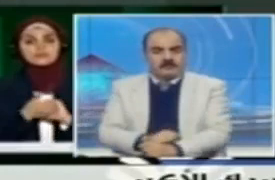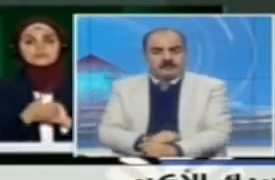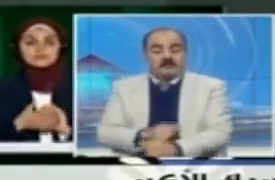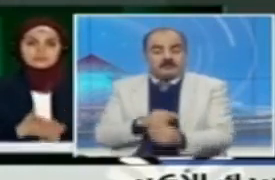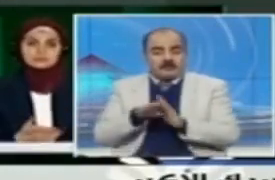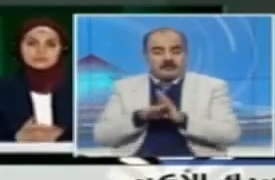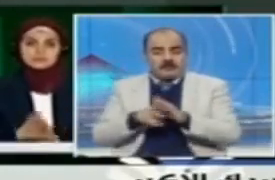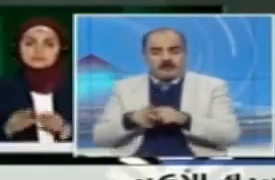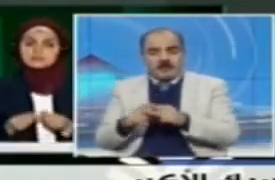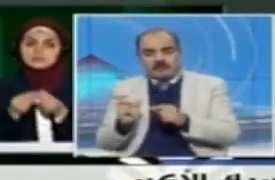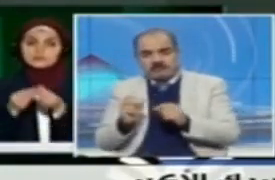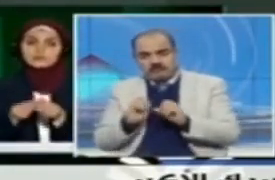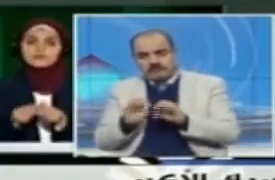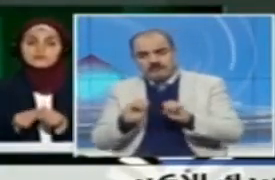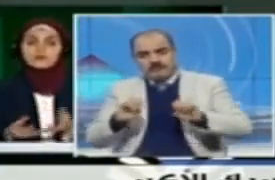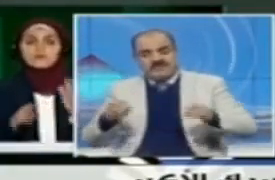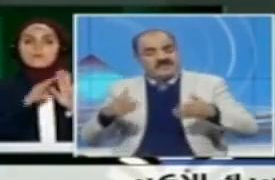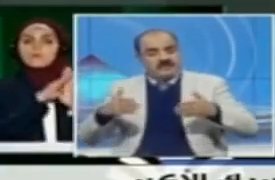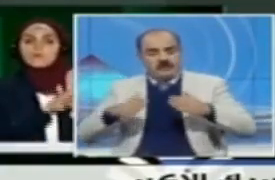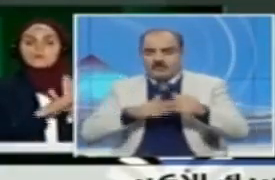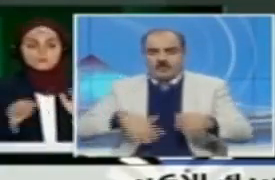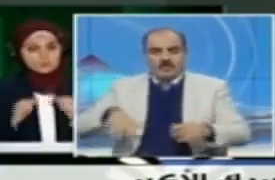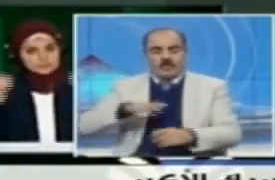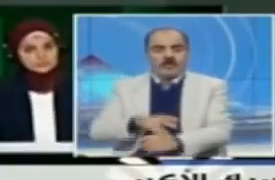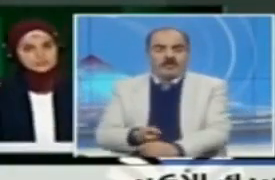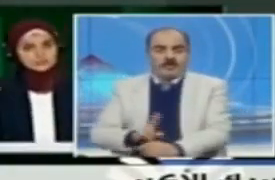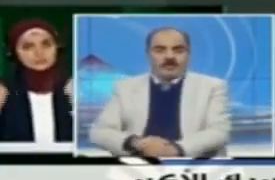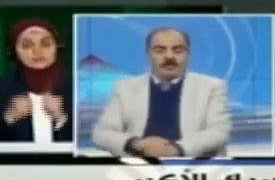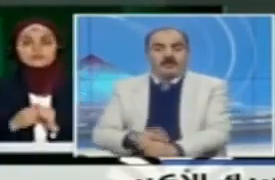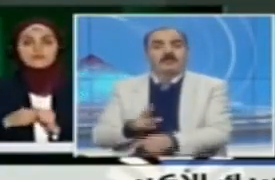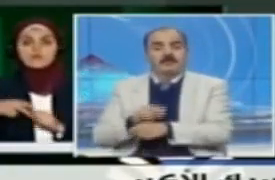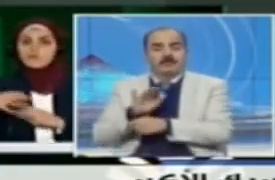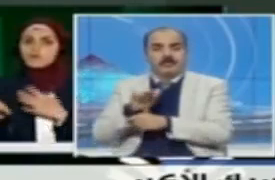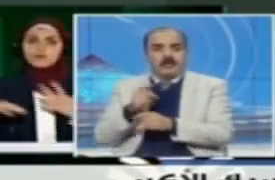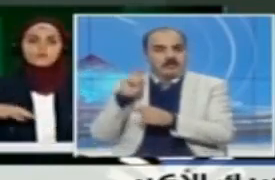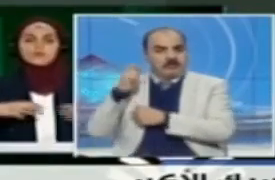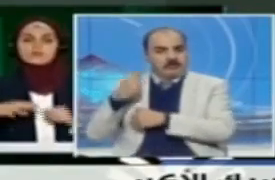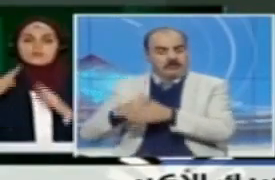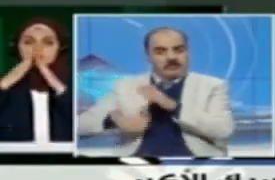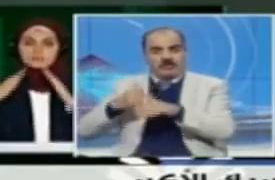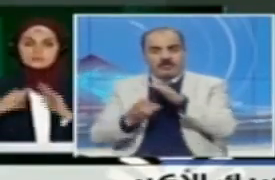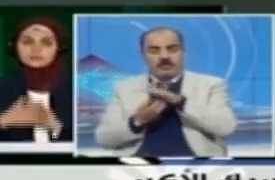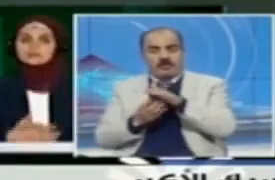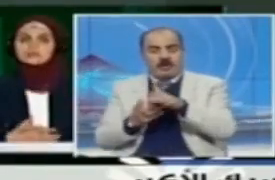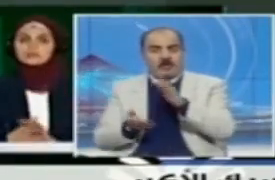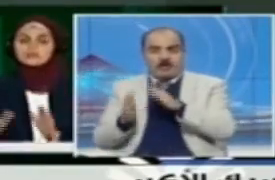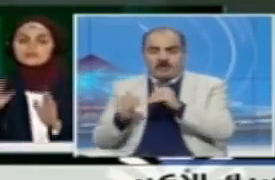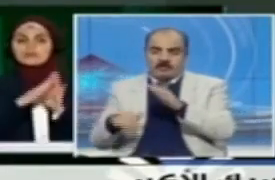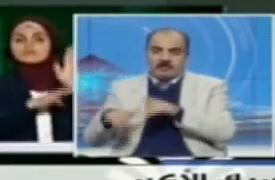البرامج التدريبية في مختلف أنحاء مصر، وكذلك لمنح درجات البكالوريوس